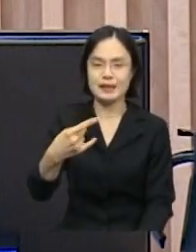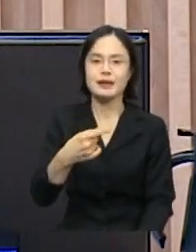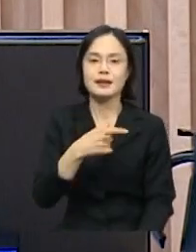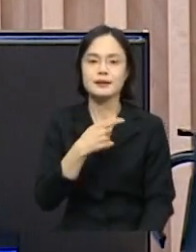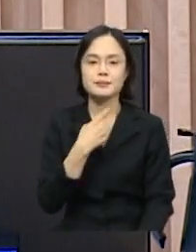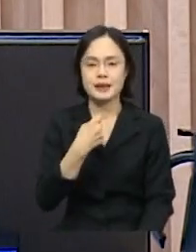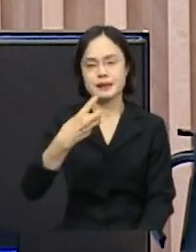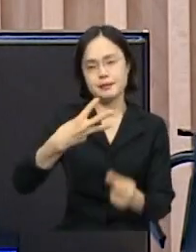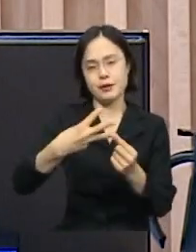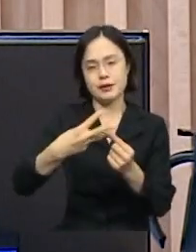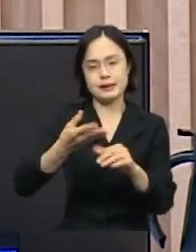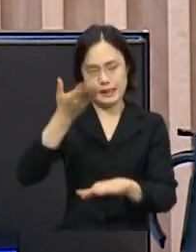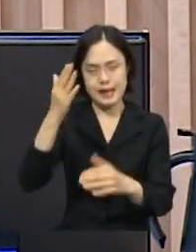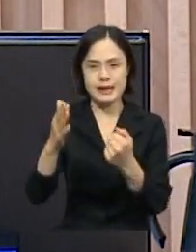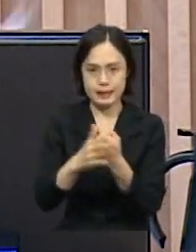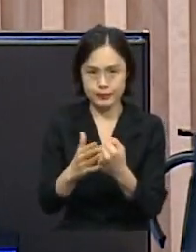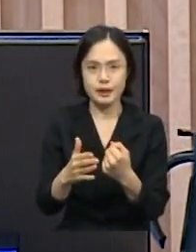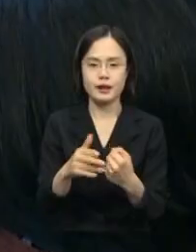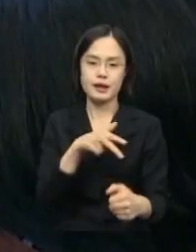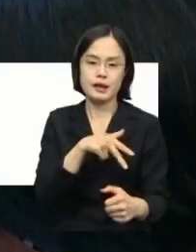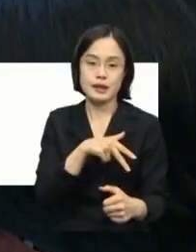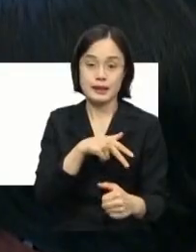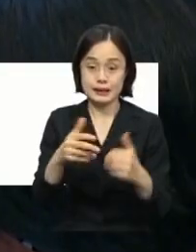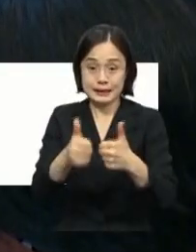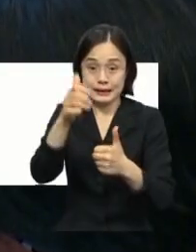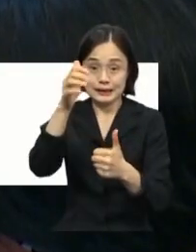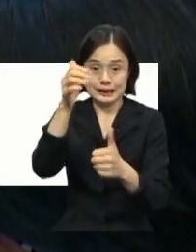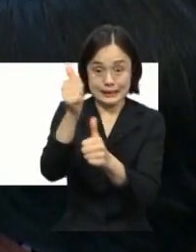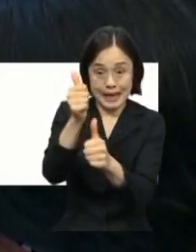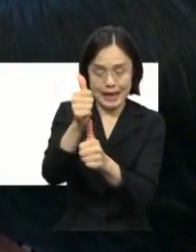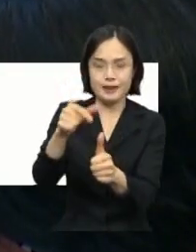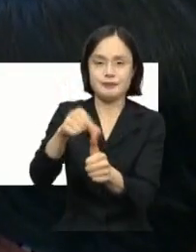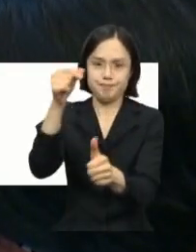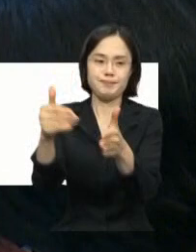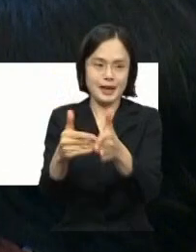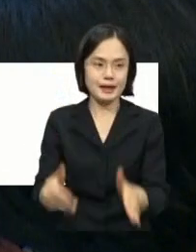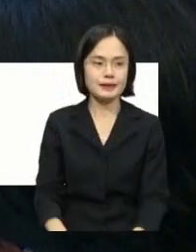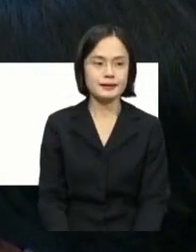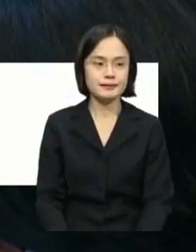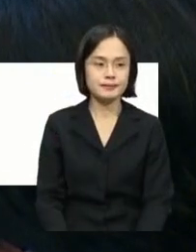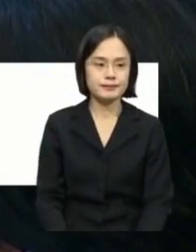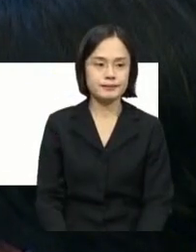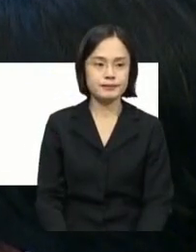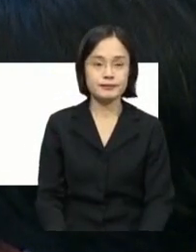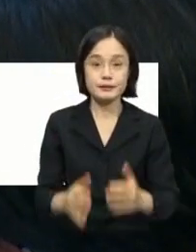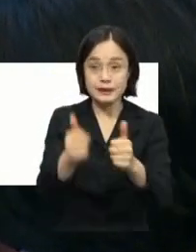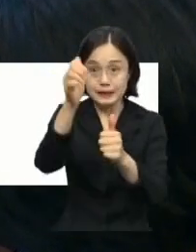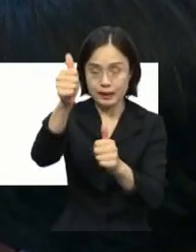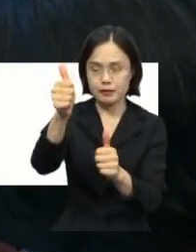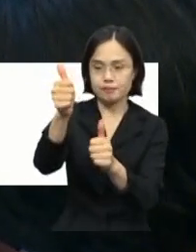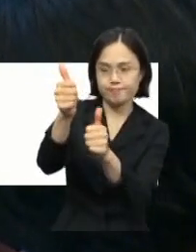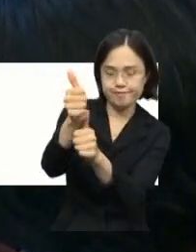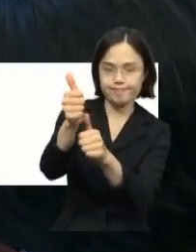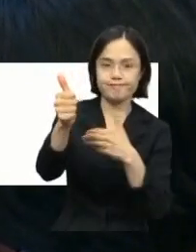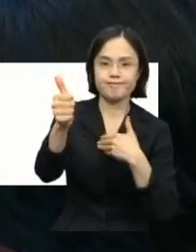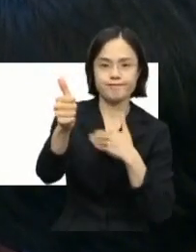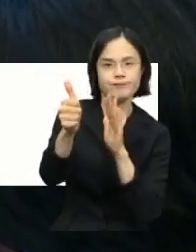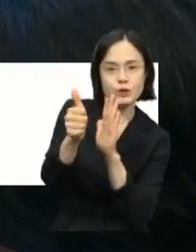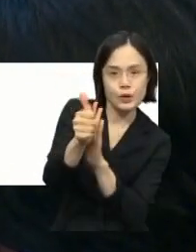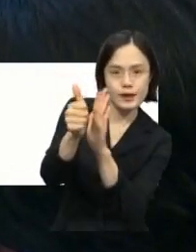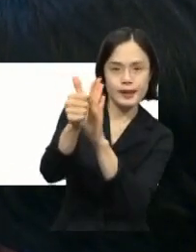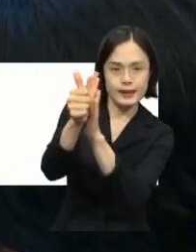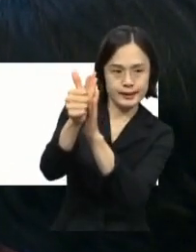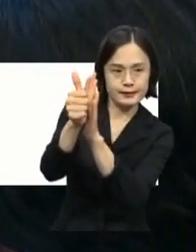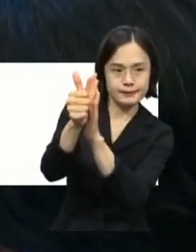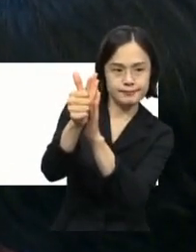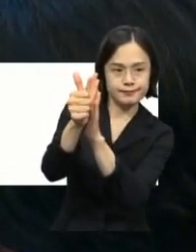선출됐습니다 의장님을 해서 제 제가 못한 그 경험을 같이 합심해서